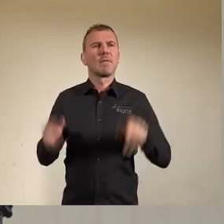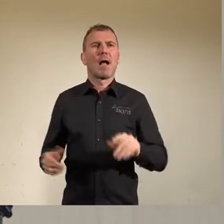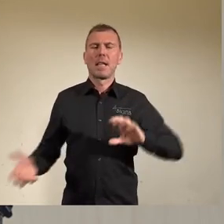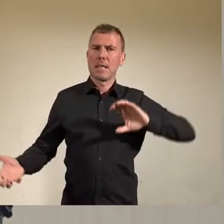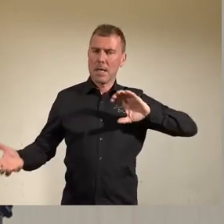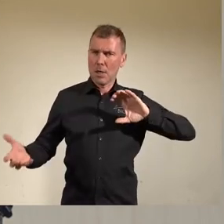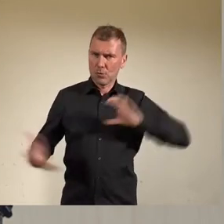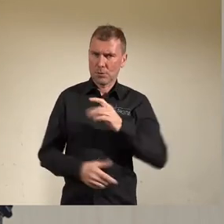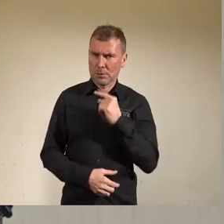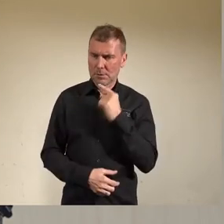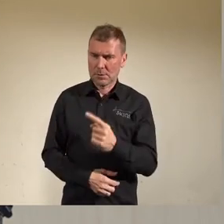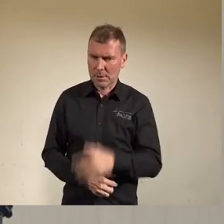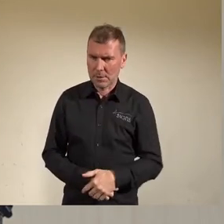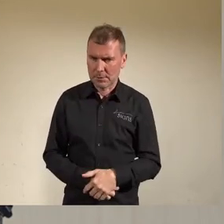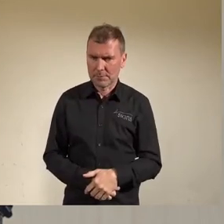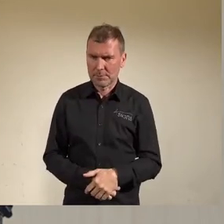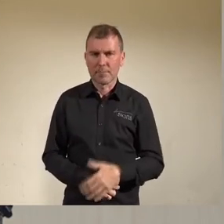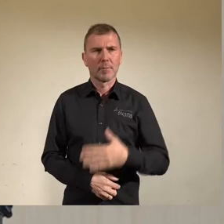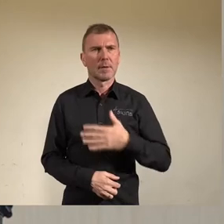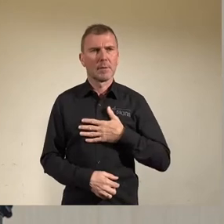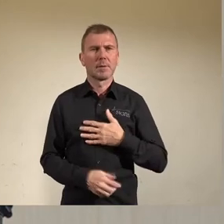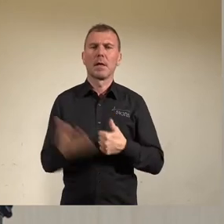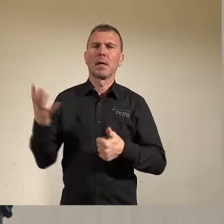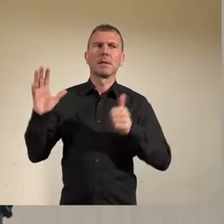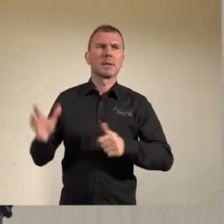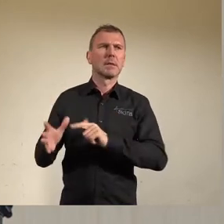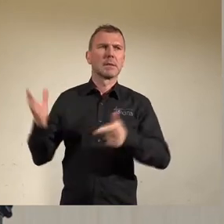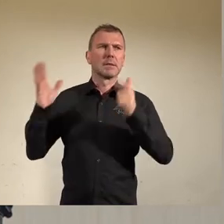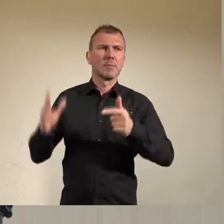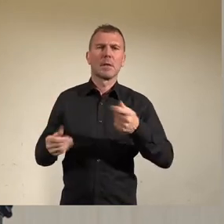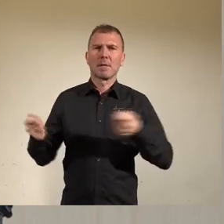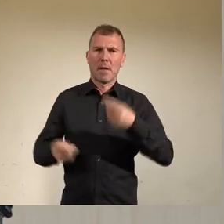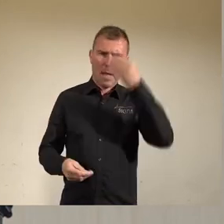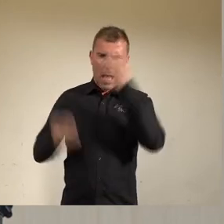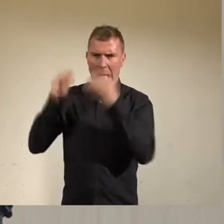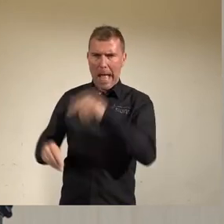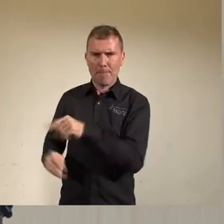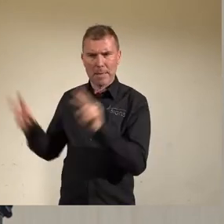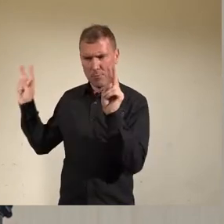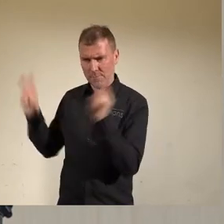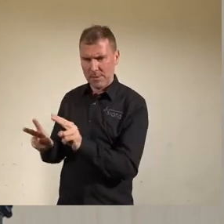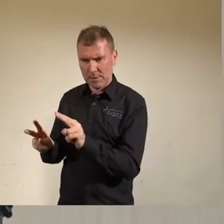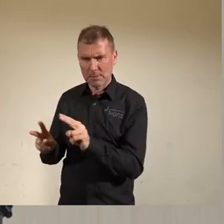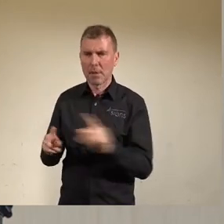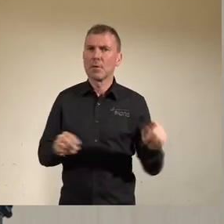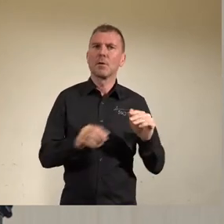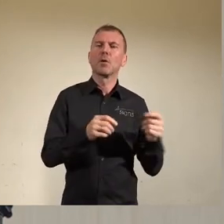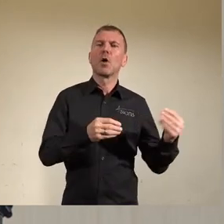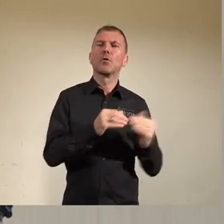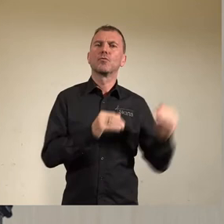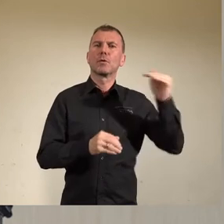kurz ausgesprochen: Bei uns haben wir ungefähr 600-700 Gewerbeabmeldungen im Vergleich zu den Zugängen.